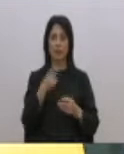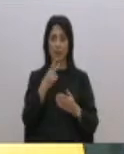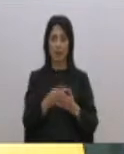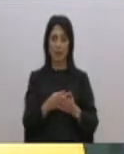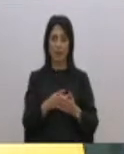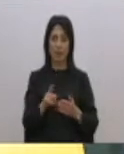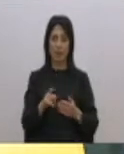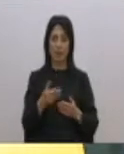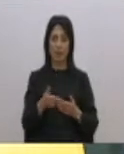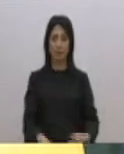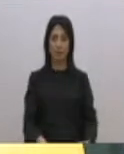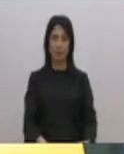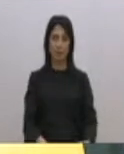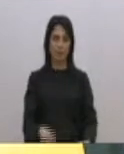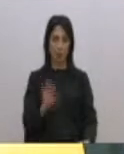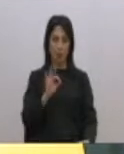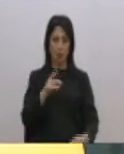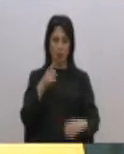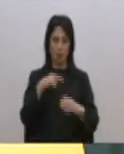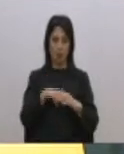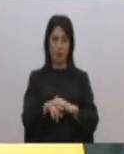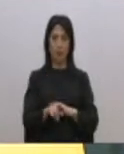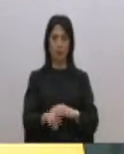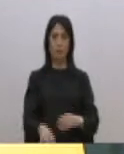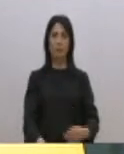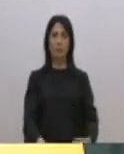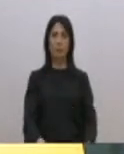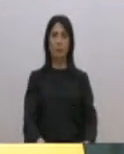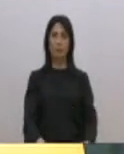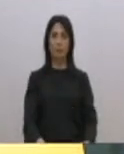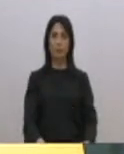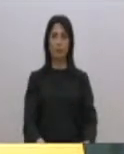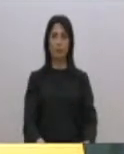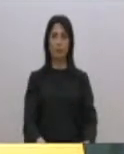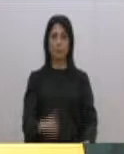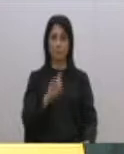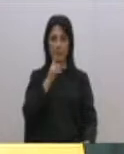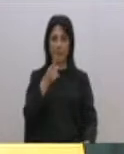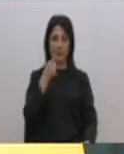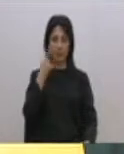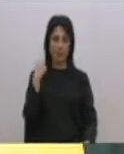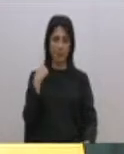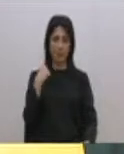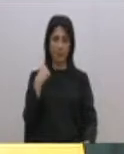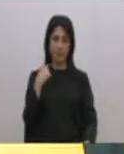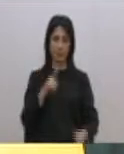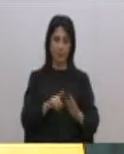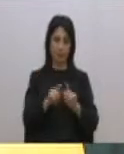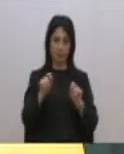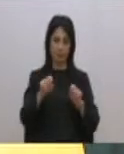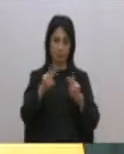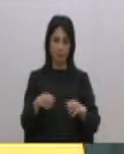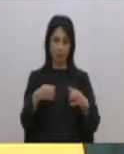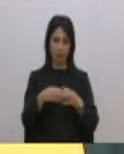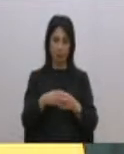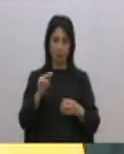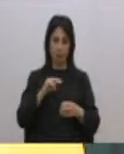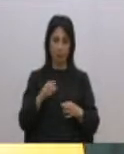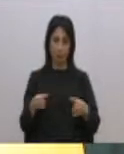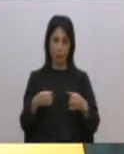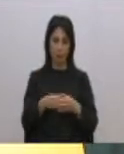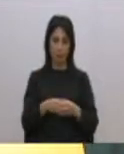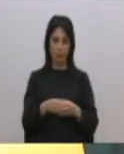და რასთანაც გვაქვს საქმე. Იქიდან გამომდინარე, ერთი წლის წინ შეიქმნა სპეციალური